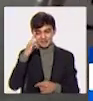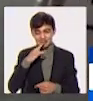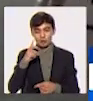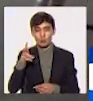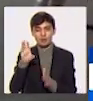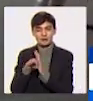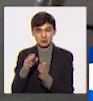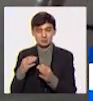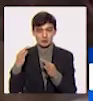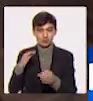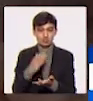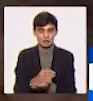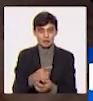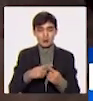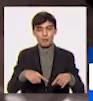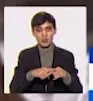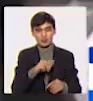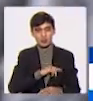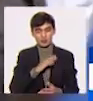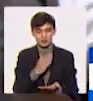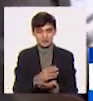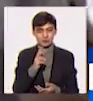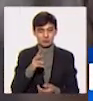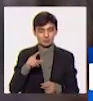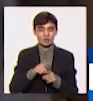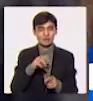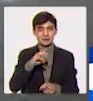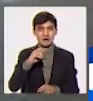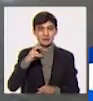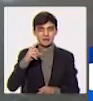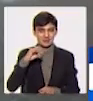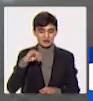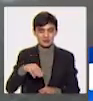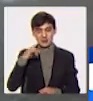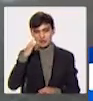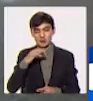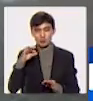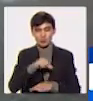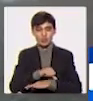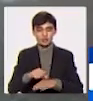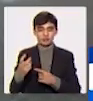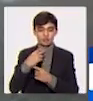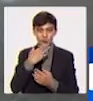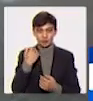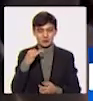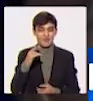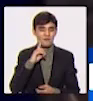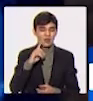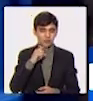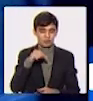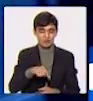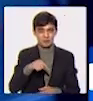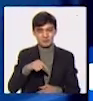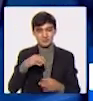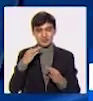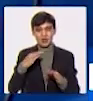Олар әлеуметтік компанияларда жұмыс жасайтын, транзиттік тәсілмен Қазақстан шекарасынан өтпеген жолаушылар және елімізде уақытша тұруға